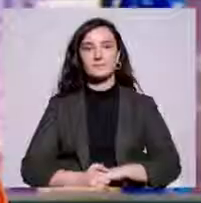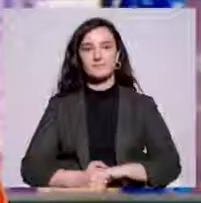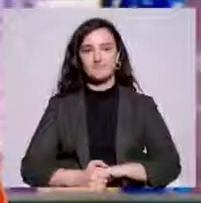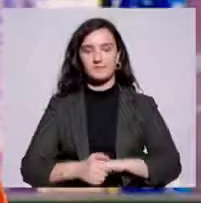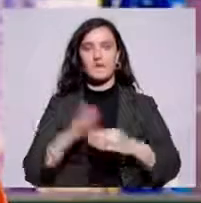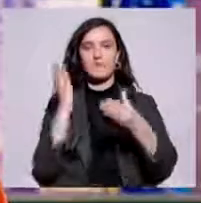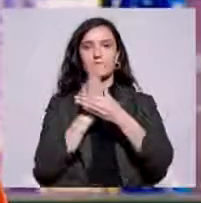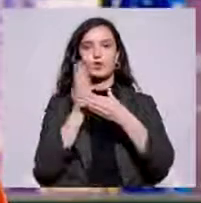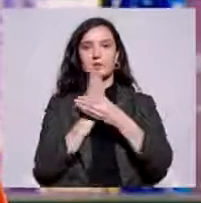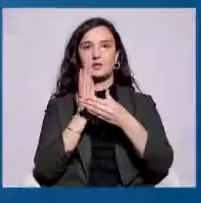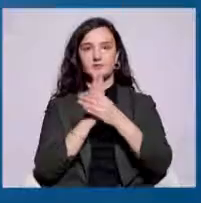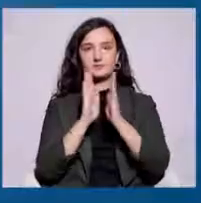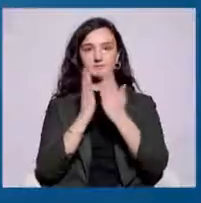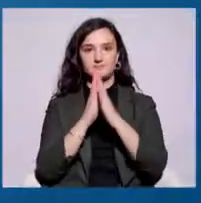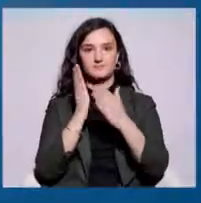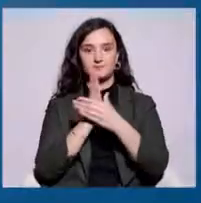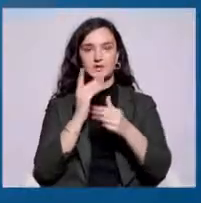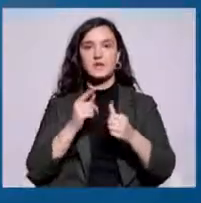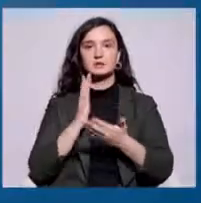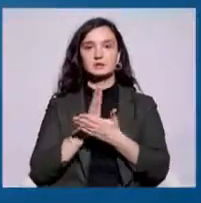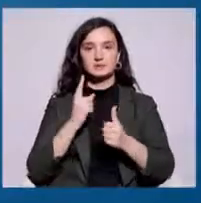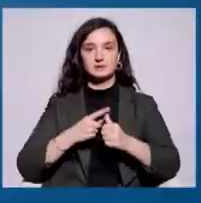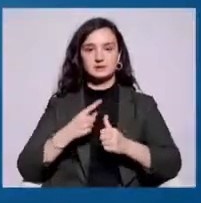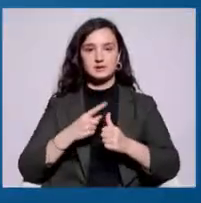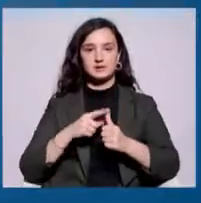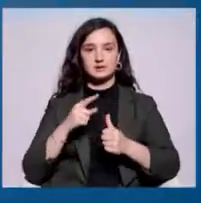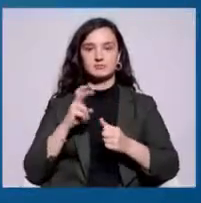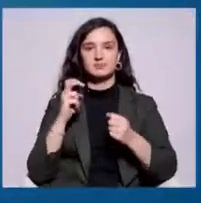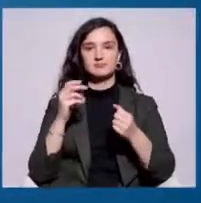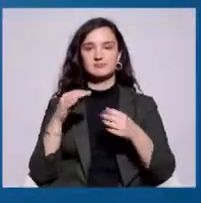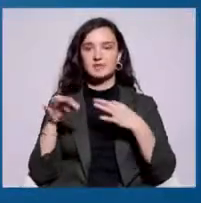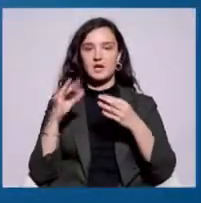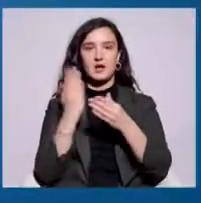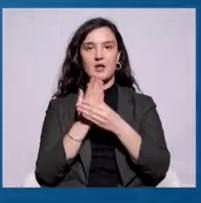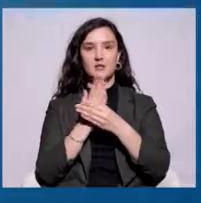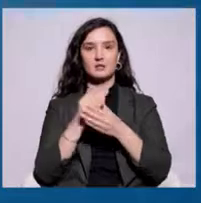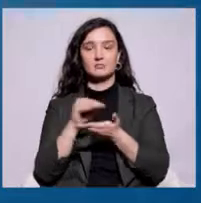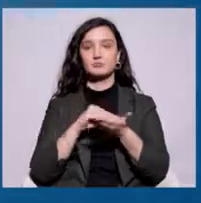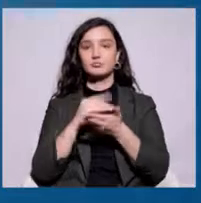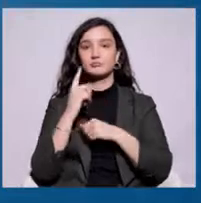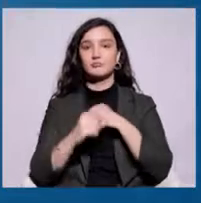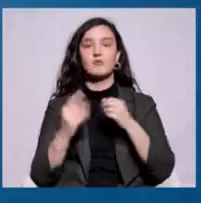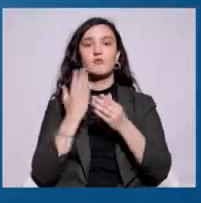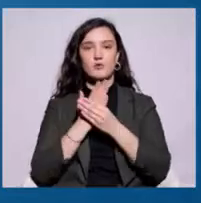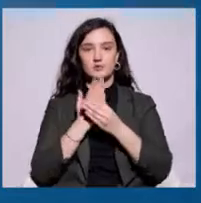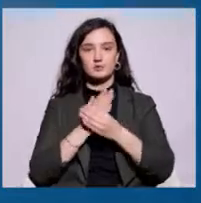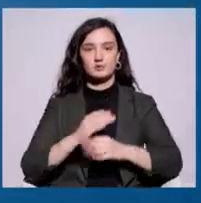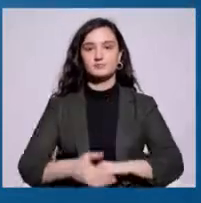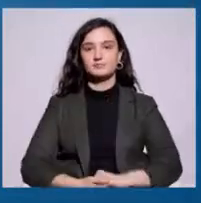Noun. Folder, არსებითი სახელი, საქაღალდე. Repeat,